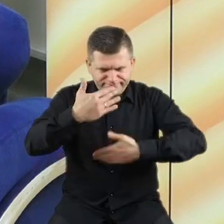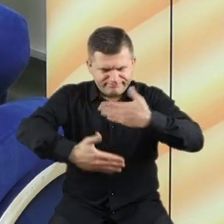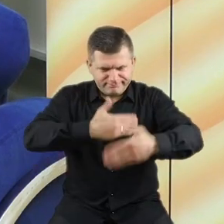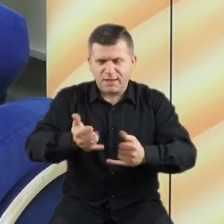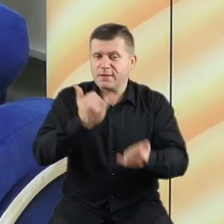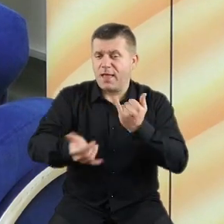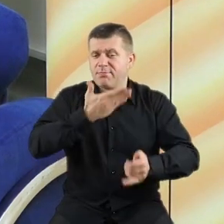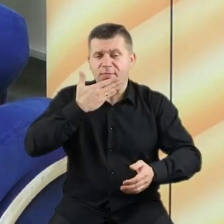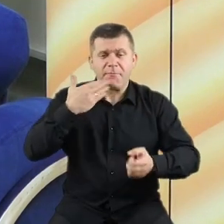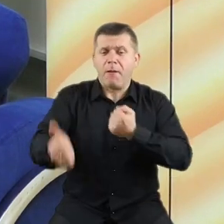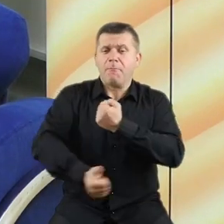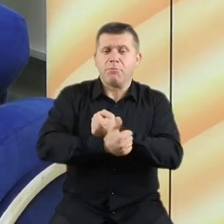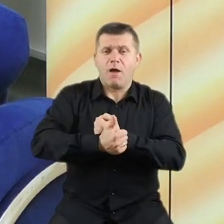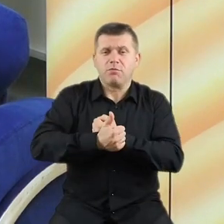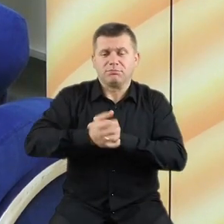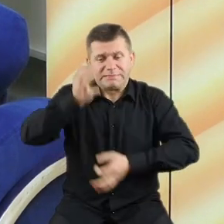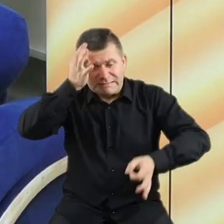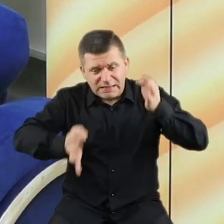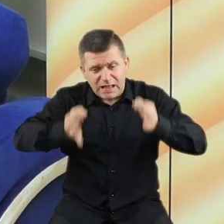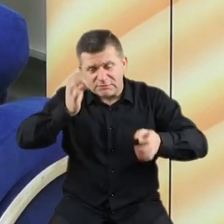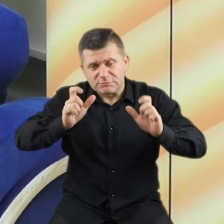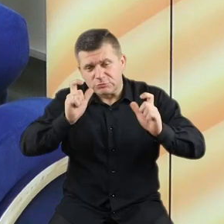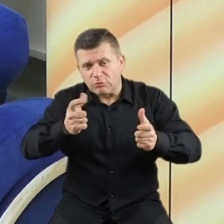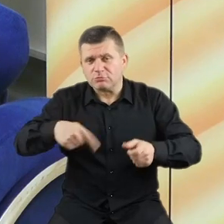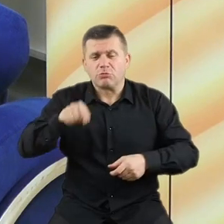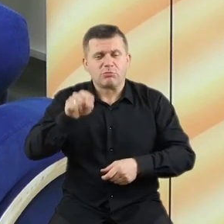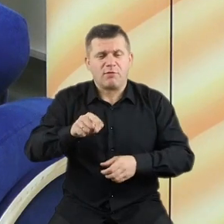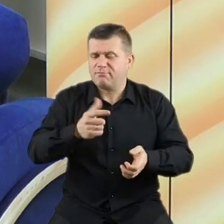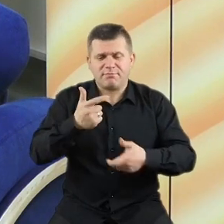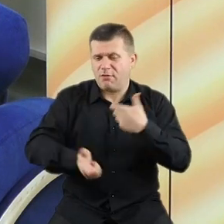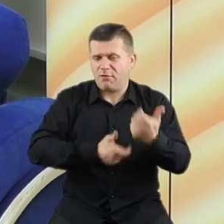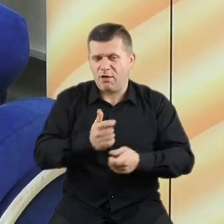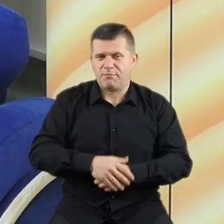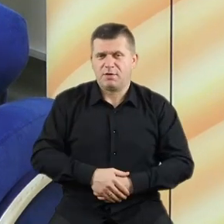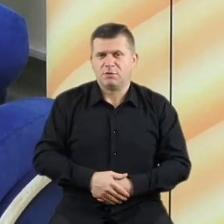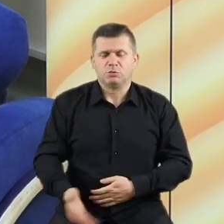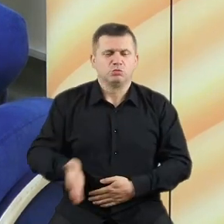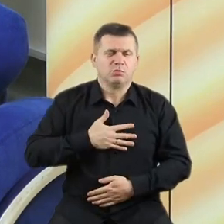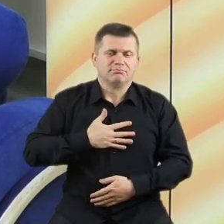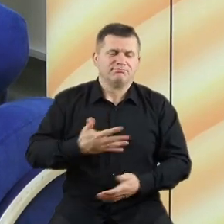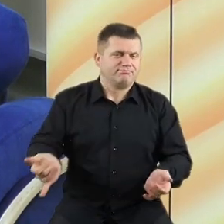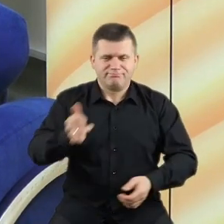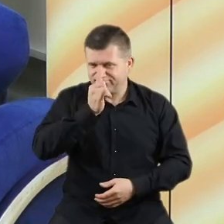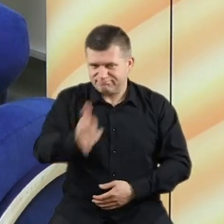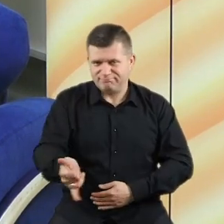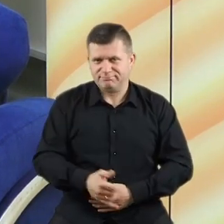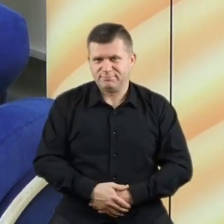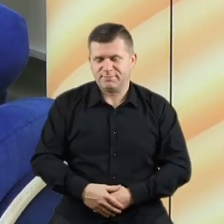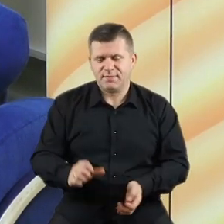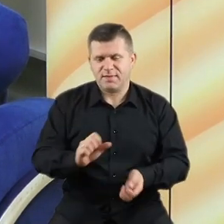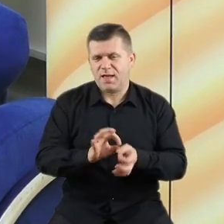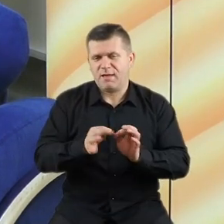że jak nie mamy powodu, żeby się zastanawiać nad czymś, to się nie zastanawiamy, bo to byśmy się rozpadli jakoś pewnie na